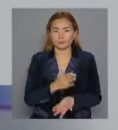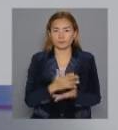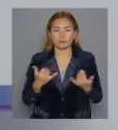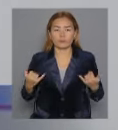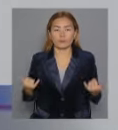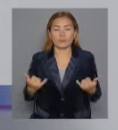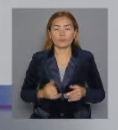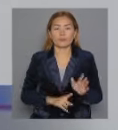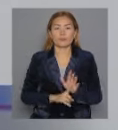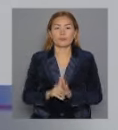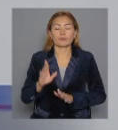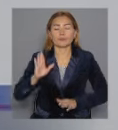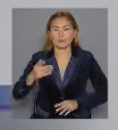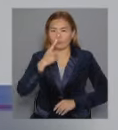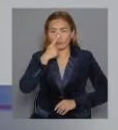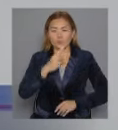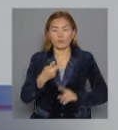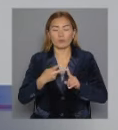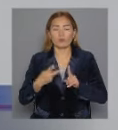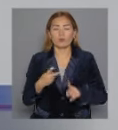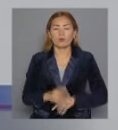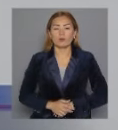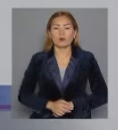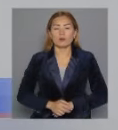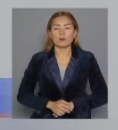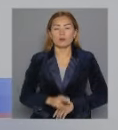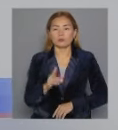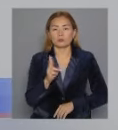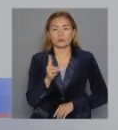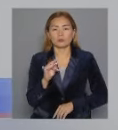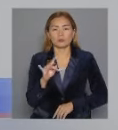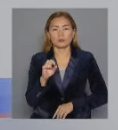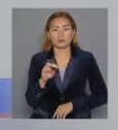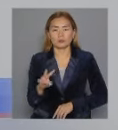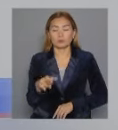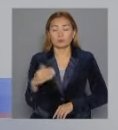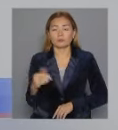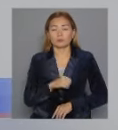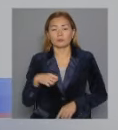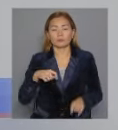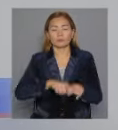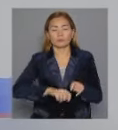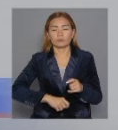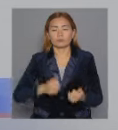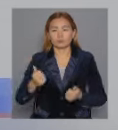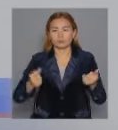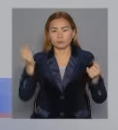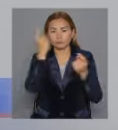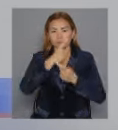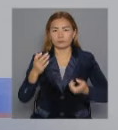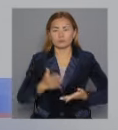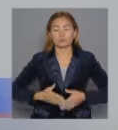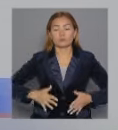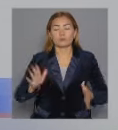Қазір басталмақшы бұйырса, енді екінші кезең Қыран Талапбектің бағалауымен бізде байқау жарияланған болатын.